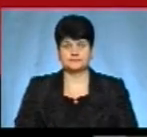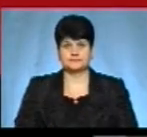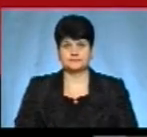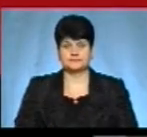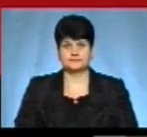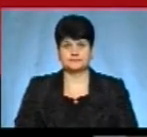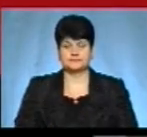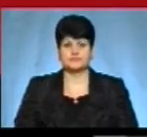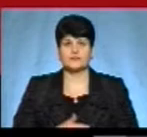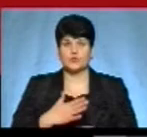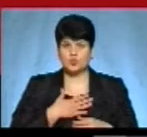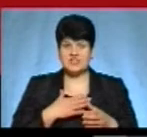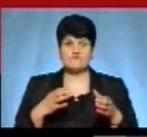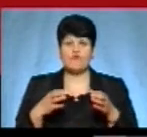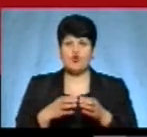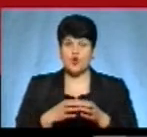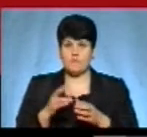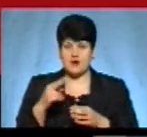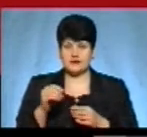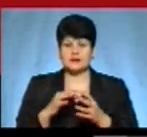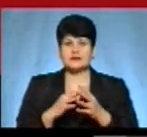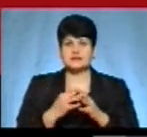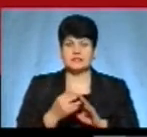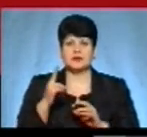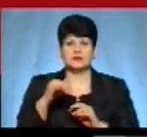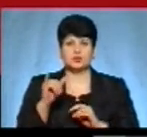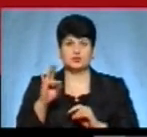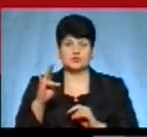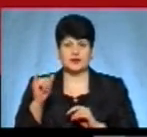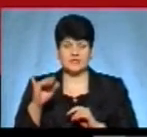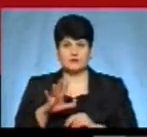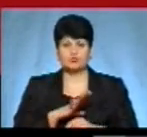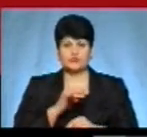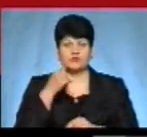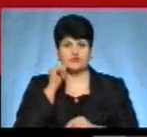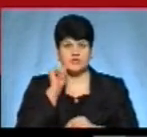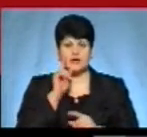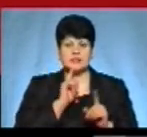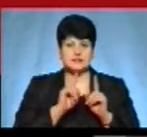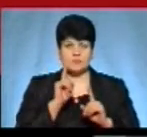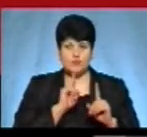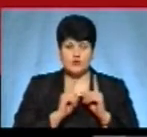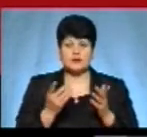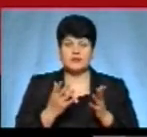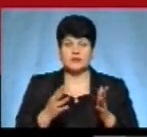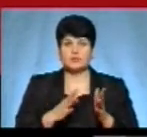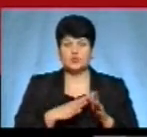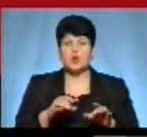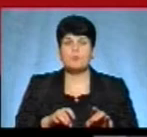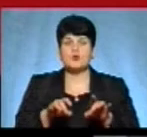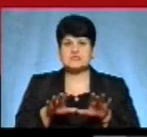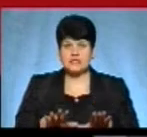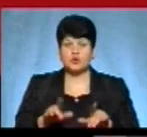У нас в громаді парафії села Дунає відбули збори вчора, на яких було постановлено,